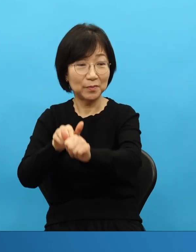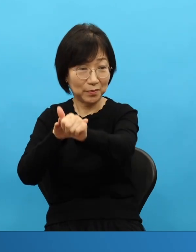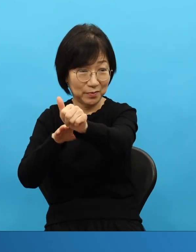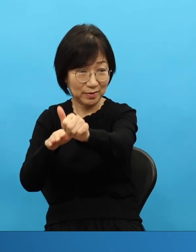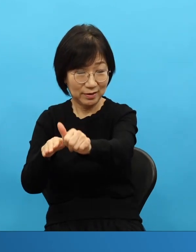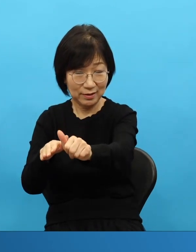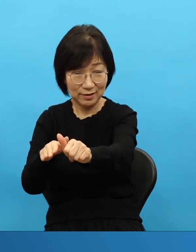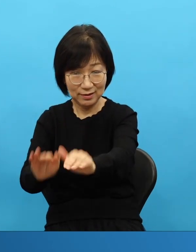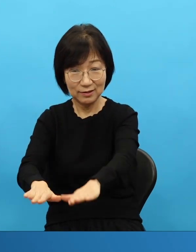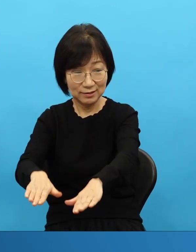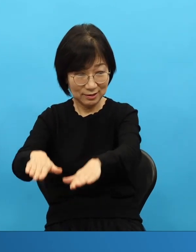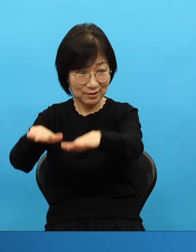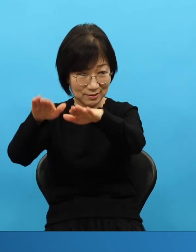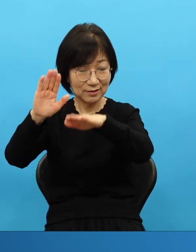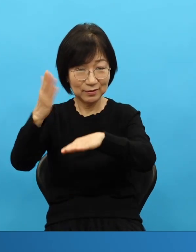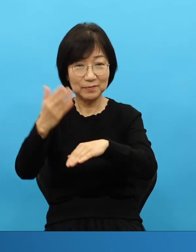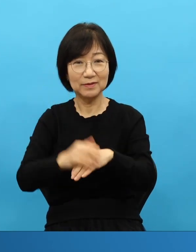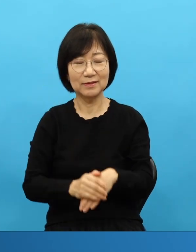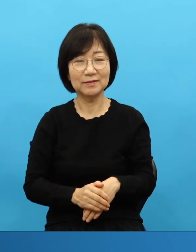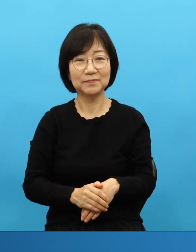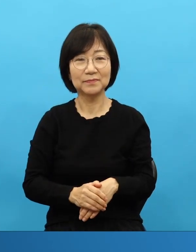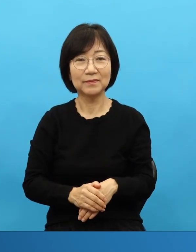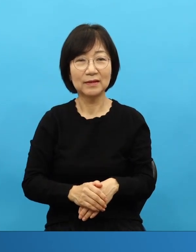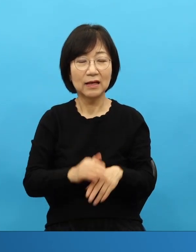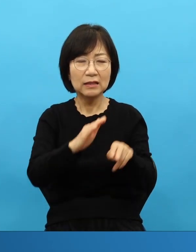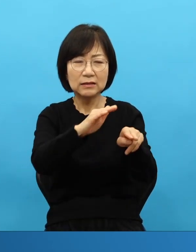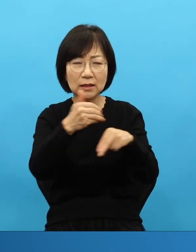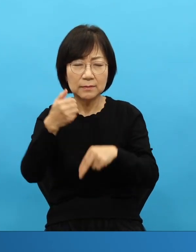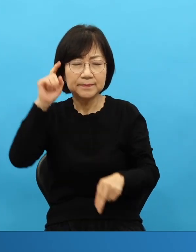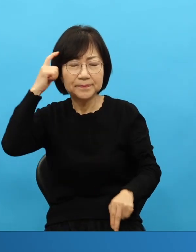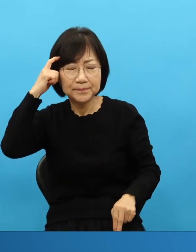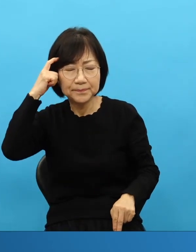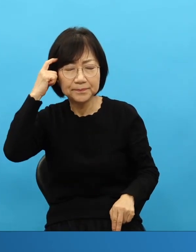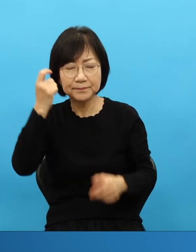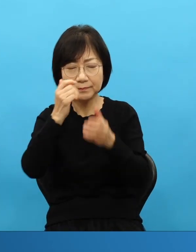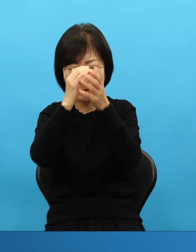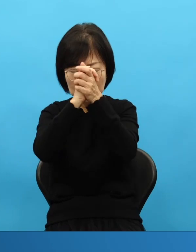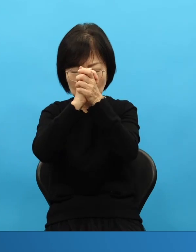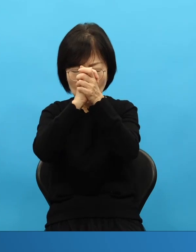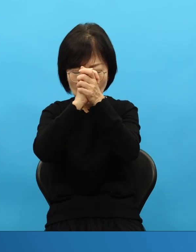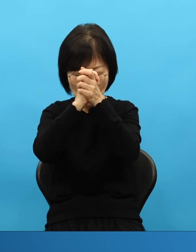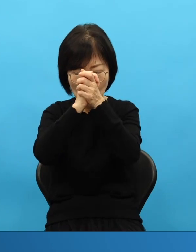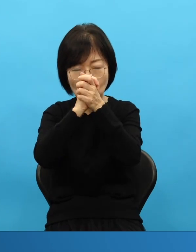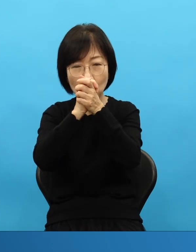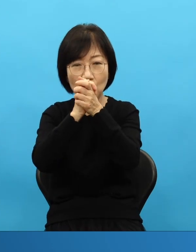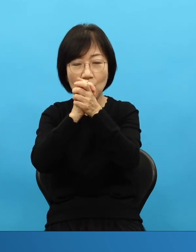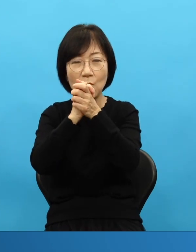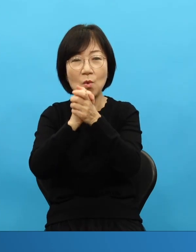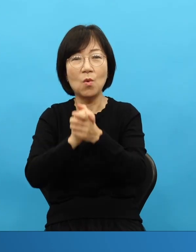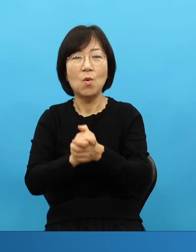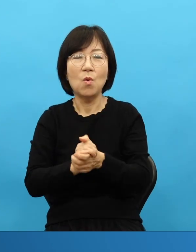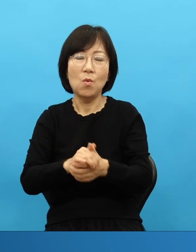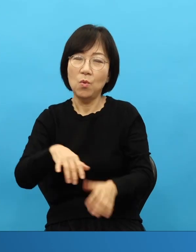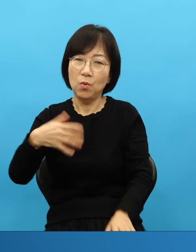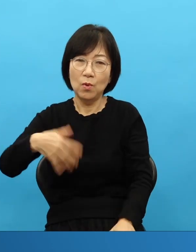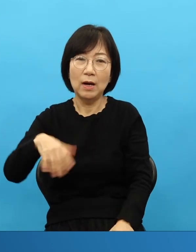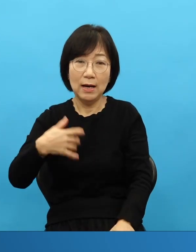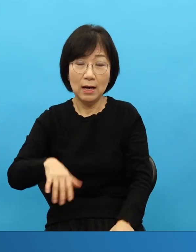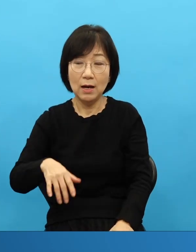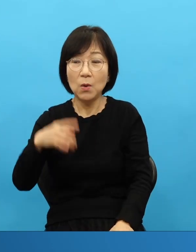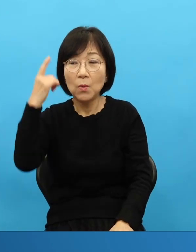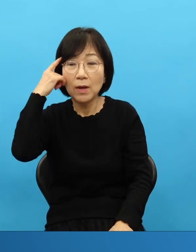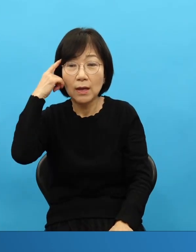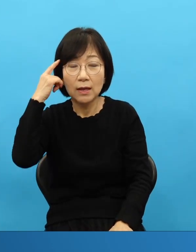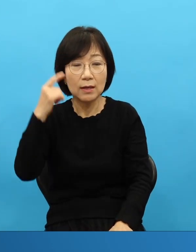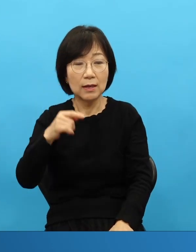사무엘의 생각, 이 기도 완전히 달라요. Samuel's thinking, prayer were completely different. 이게 사무엘의 기도입니다. This